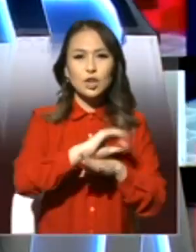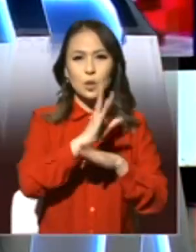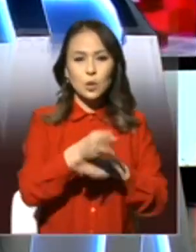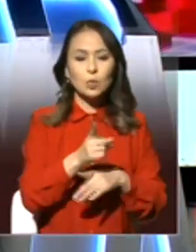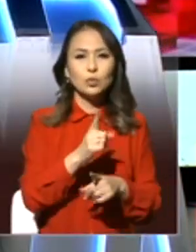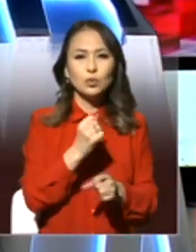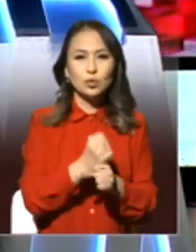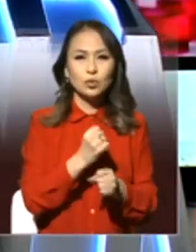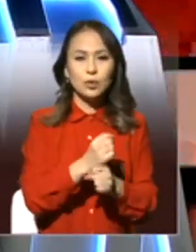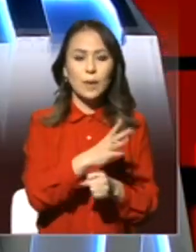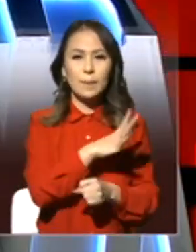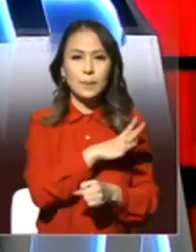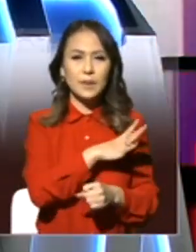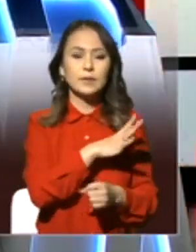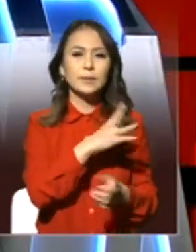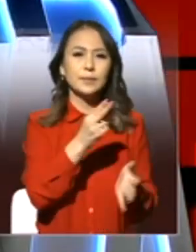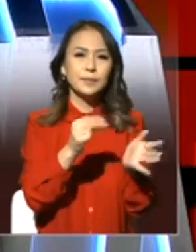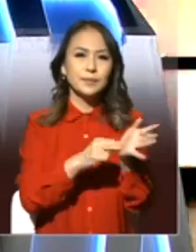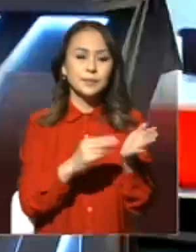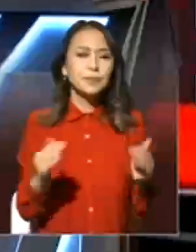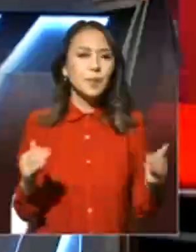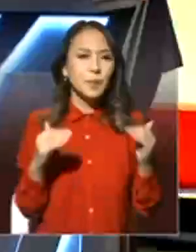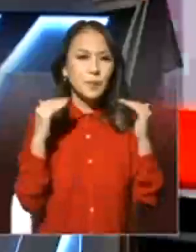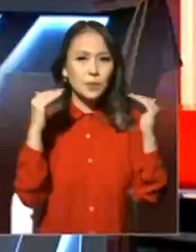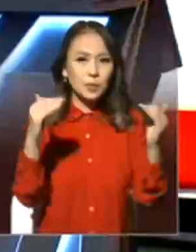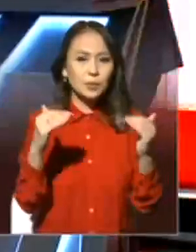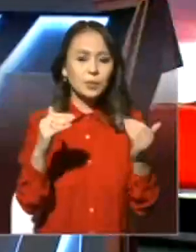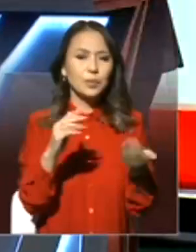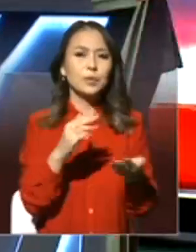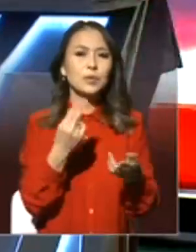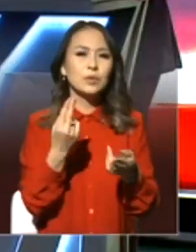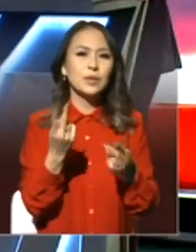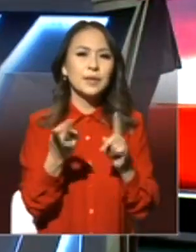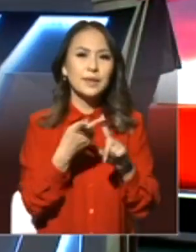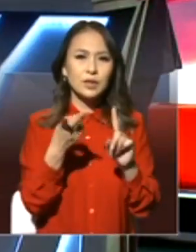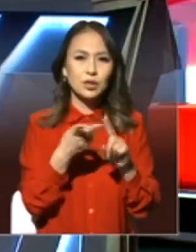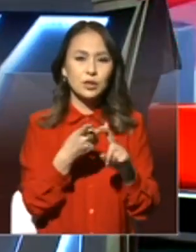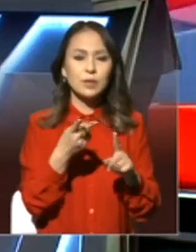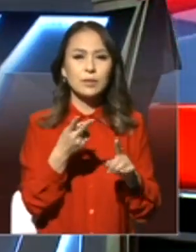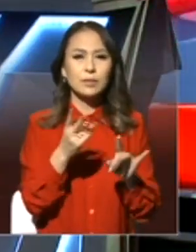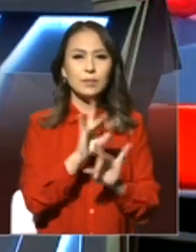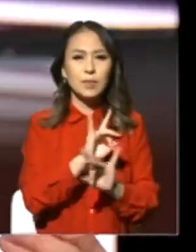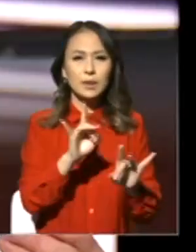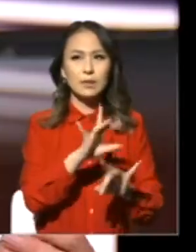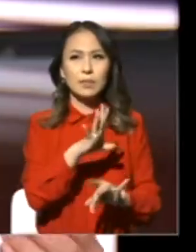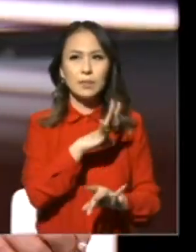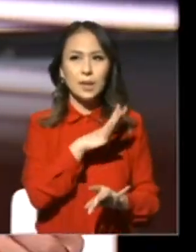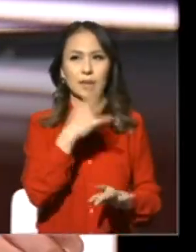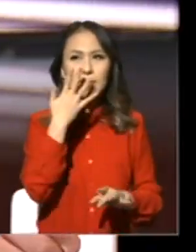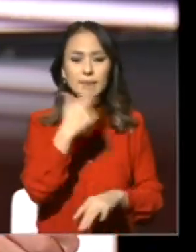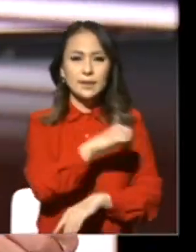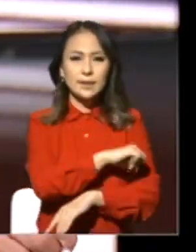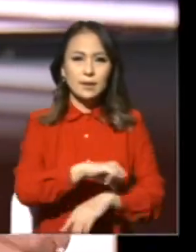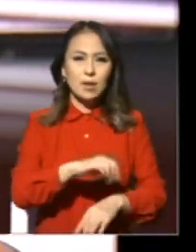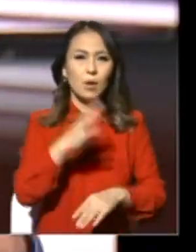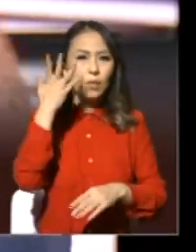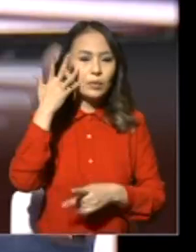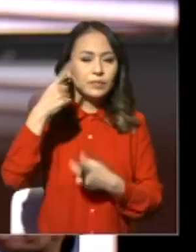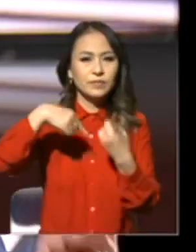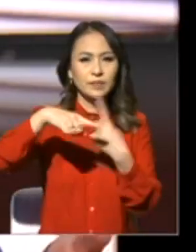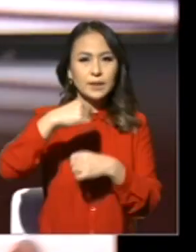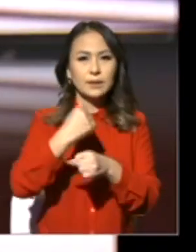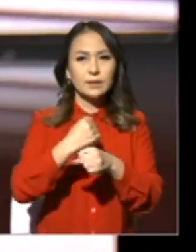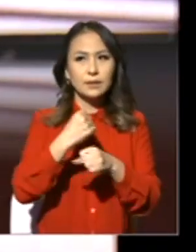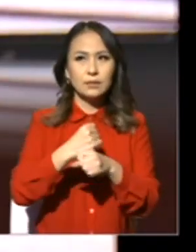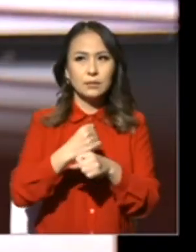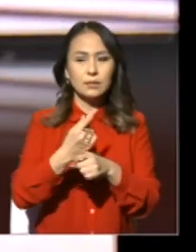осыны бір жағынан бағаны көтеруге алып келіп соқтырады. Екіншіден жаңағы айтып отырғанымыздай, ол сырттан өңделіп келгеннен кейін әрине